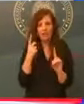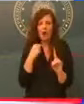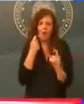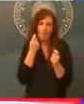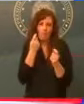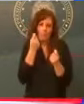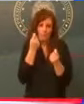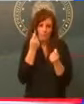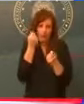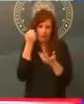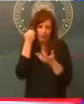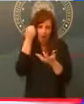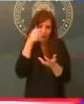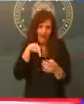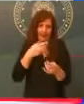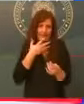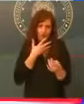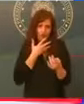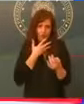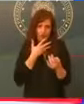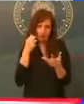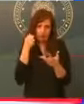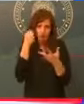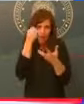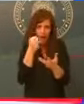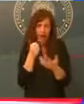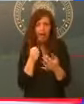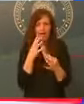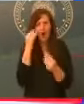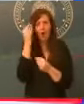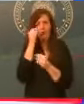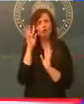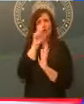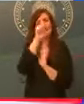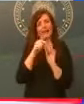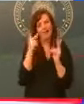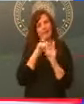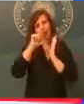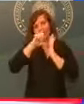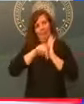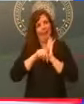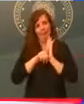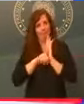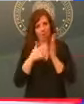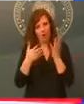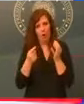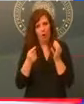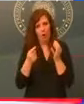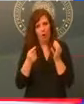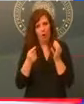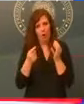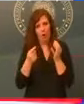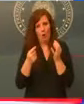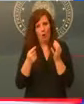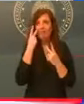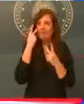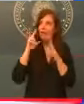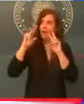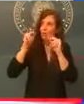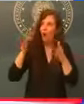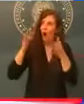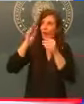il sistema Italia se ci si mette anche se il tempo è poco per organizzare dei nuovi locali dei nuovi spazi